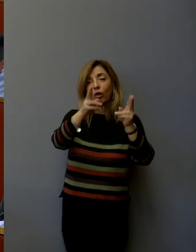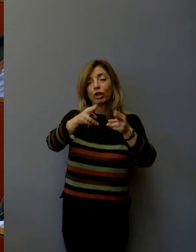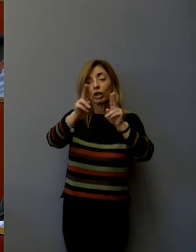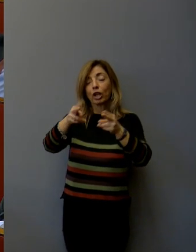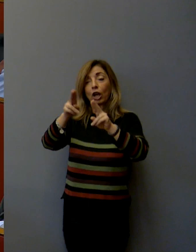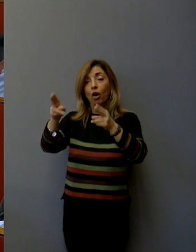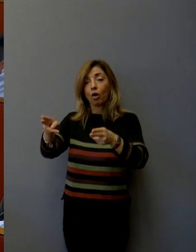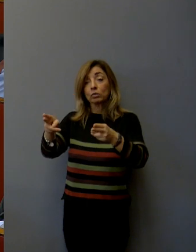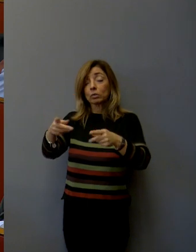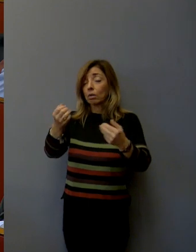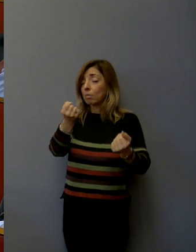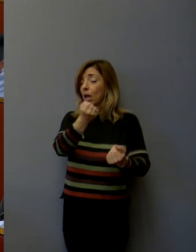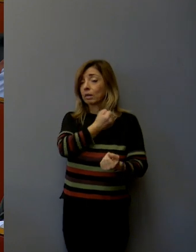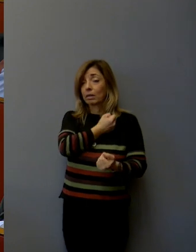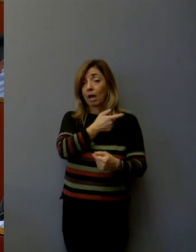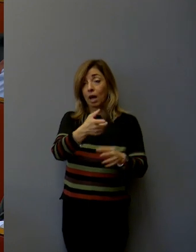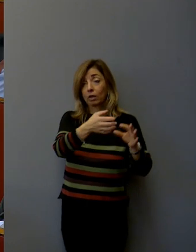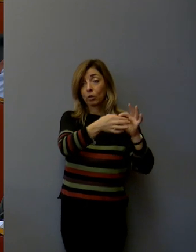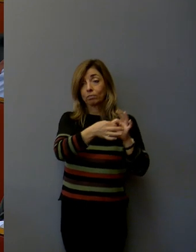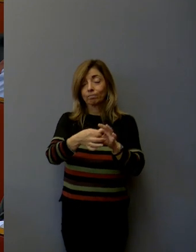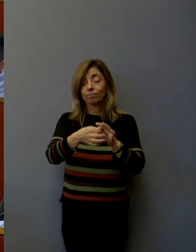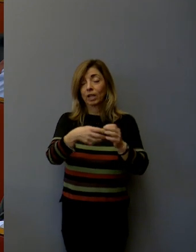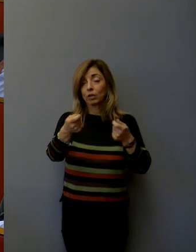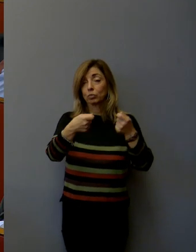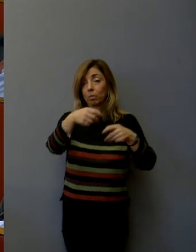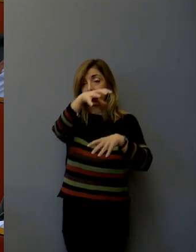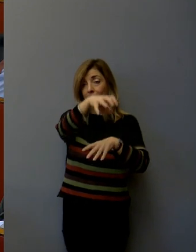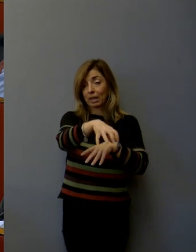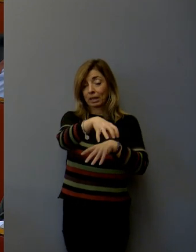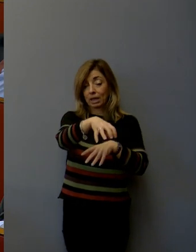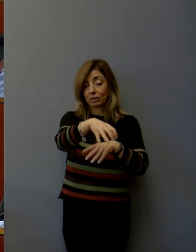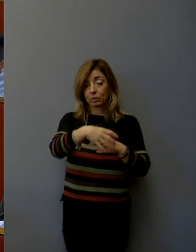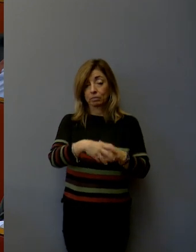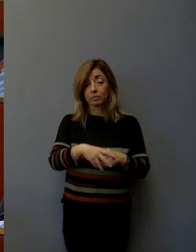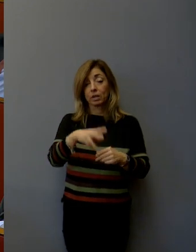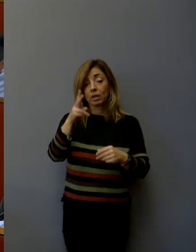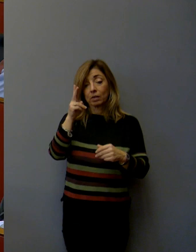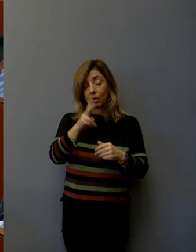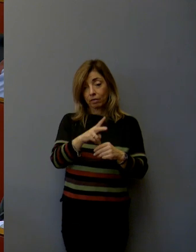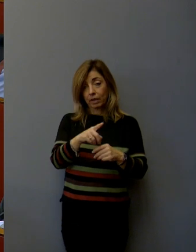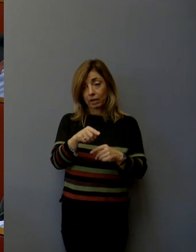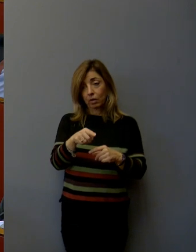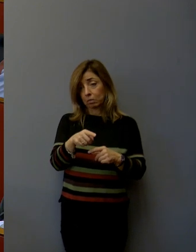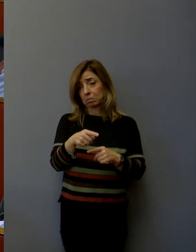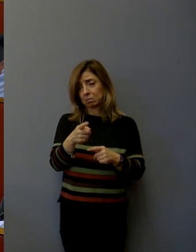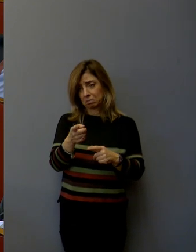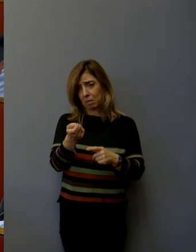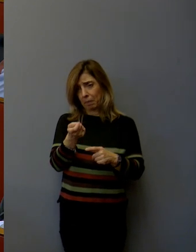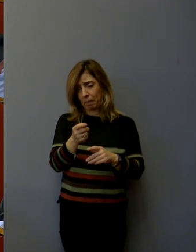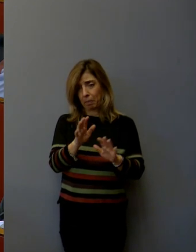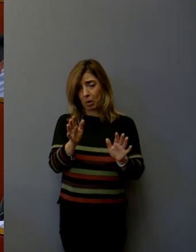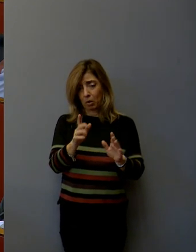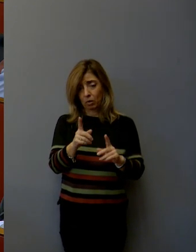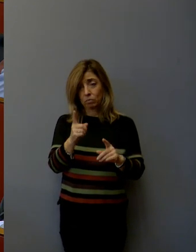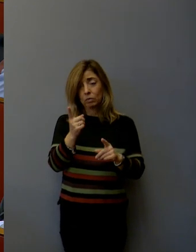travolte da questa nuova grande distribuzione poca cosa ve lo dico non dovrebbe essere così che funziona però